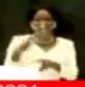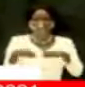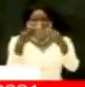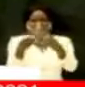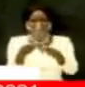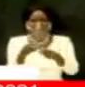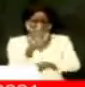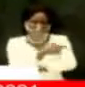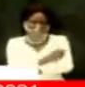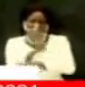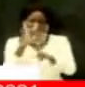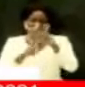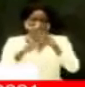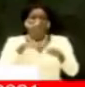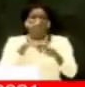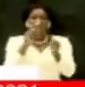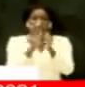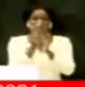okwana